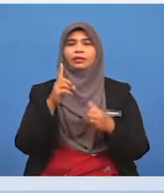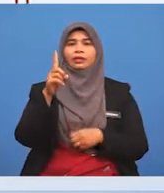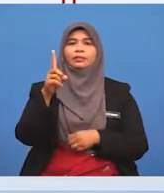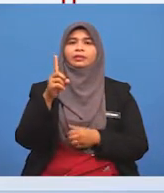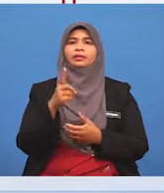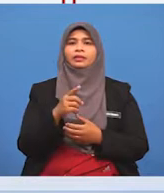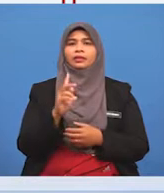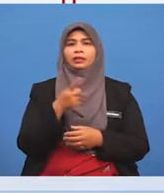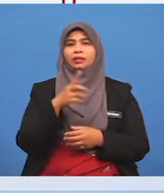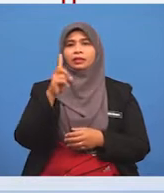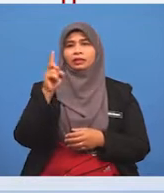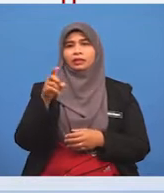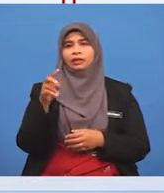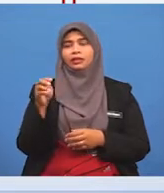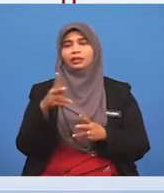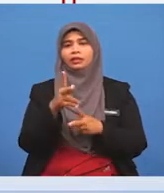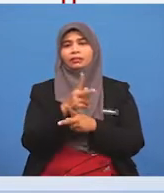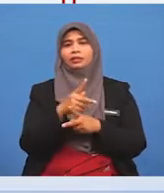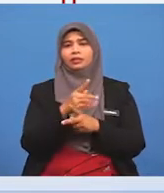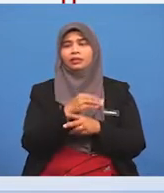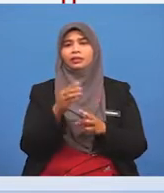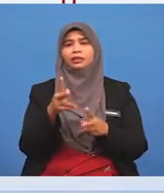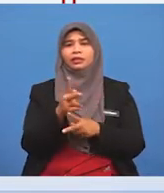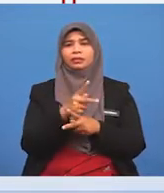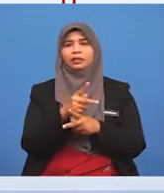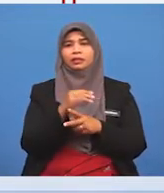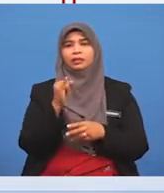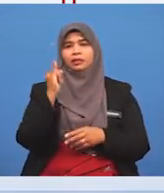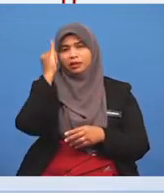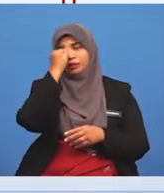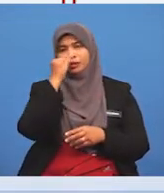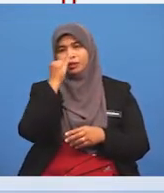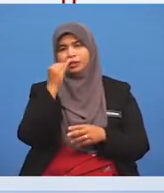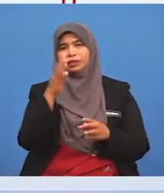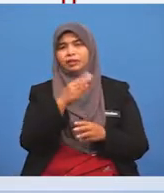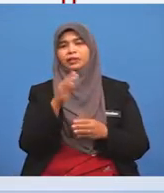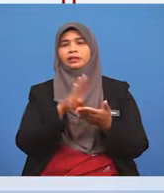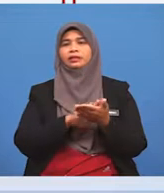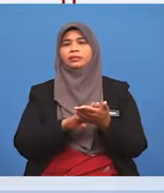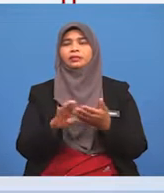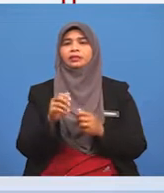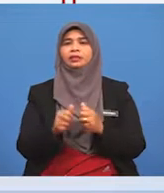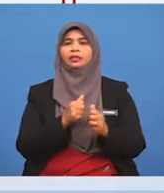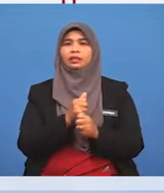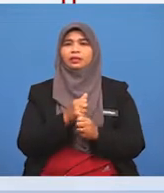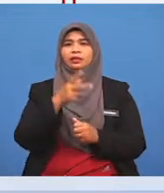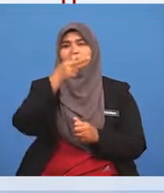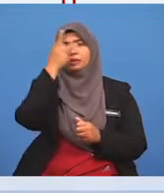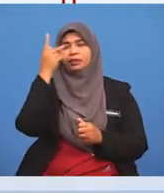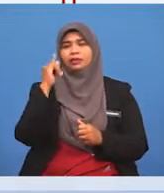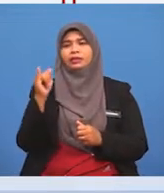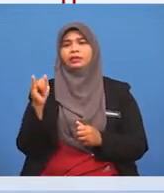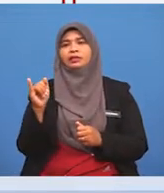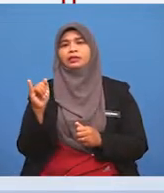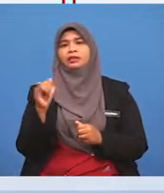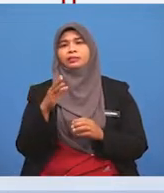pertama, kita hendaklah menjaga dan memelihara keindahan serta kebersihan alam kerana ia